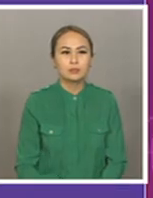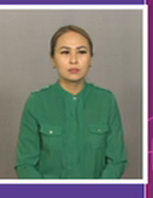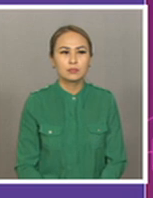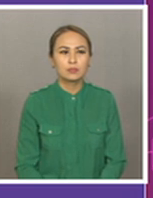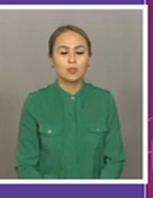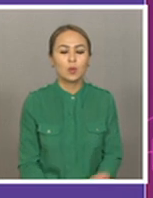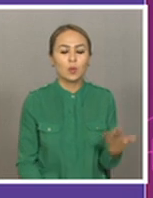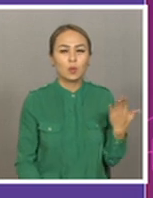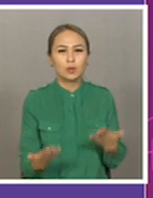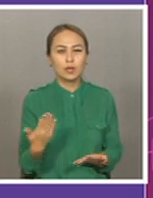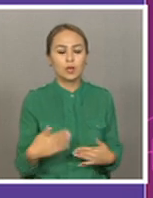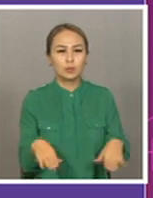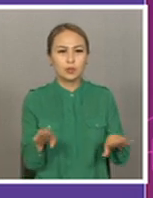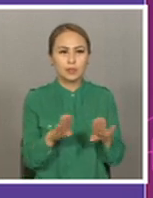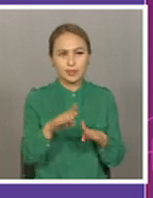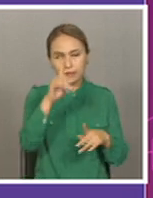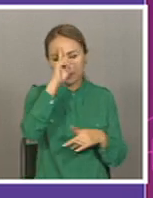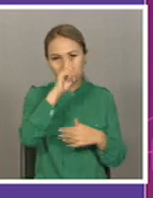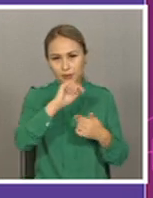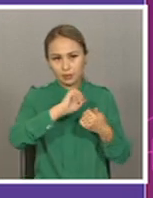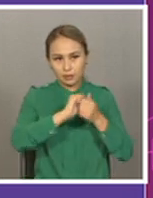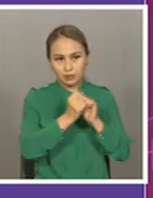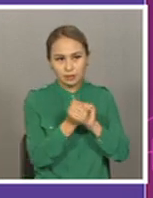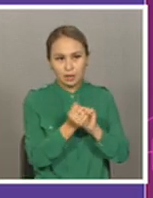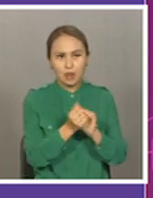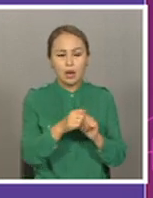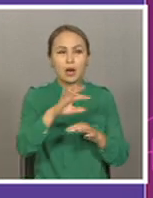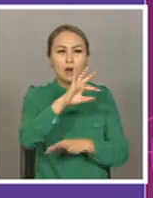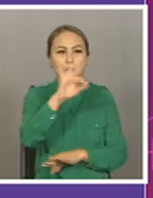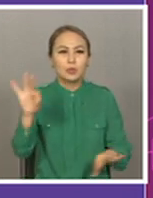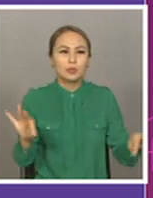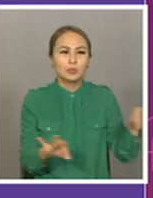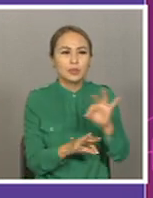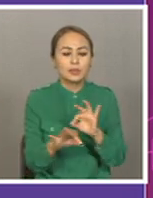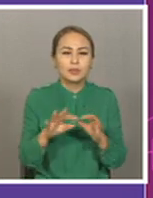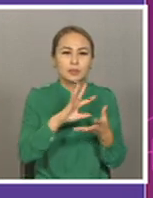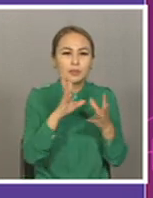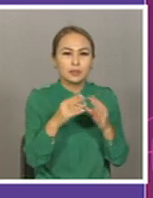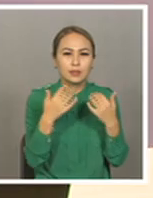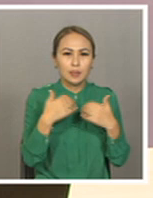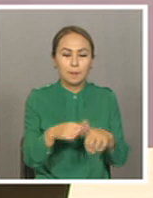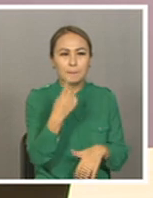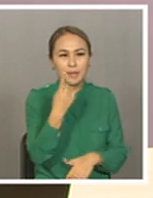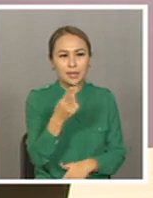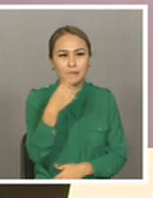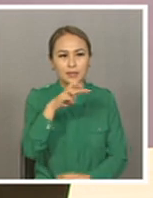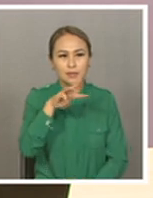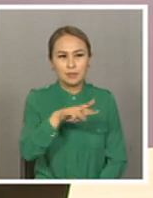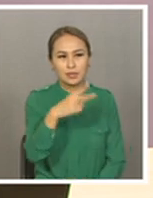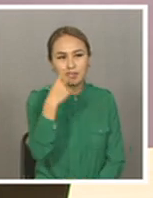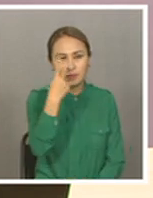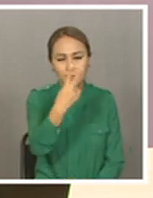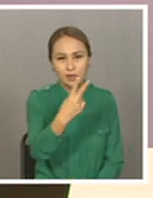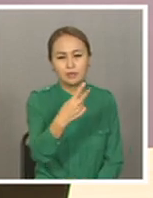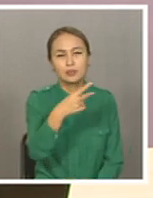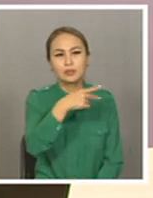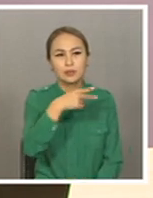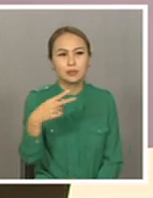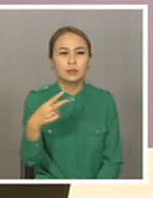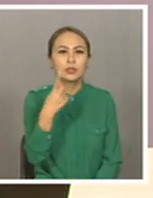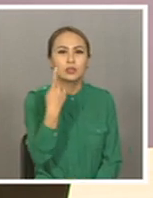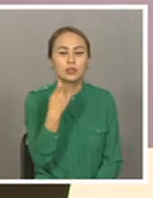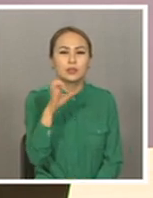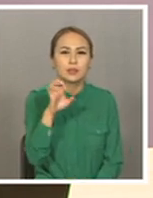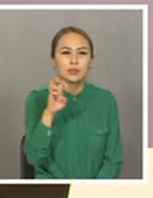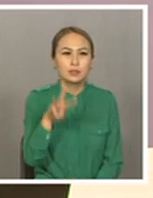Олай болса, есте сақтайық. Ауданның өлшем бірліктері 1 квадрат дециметрде